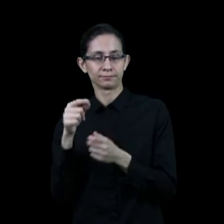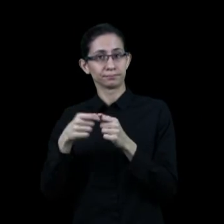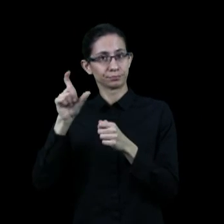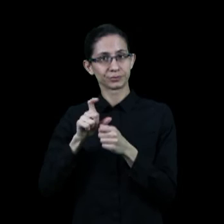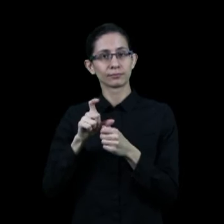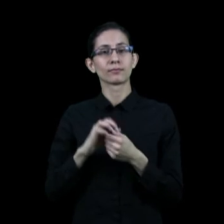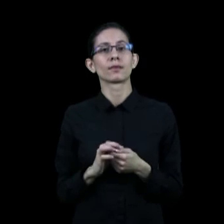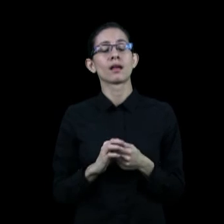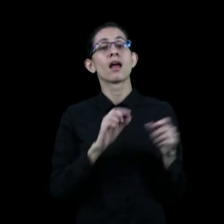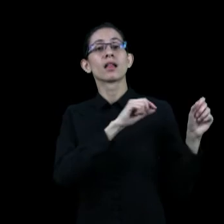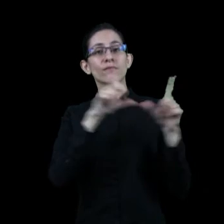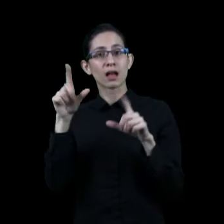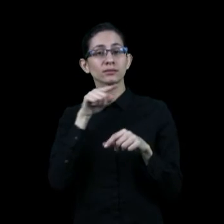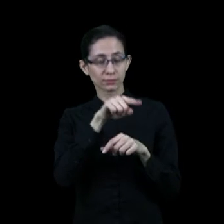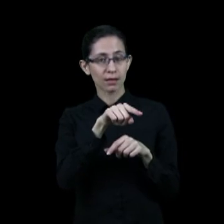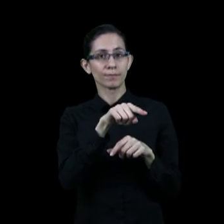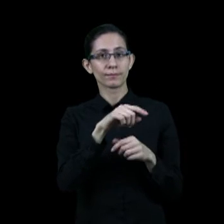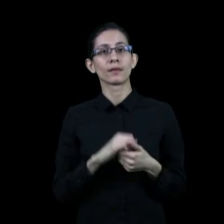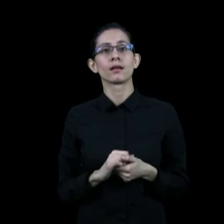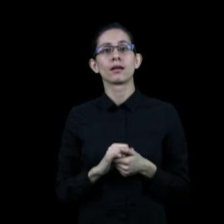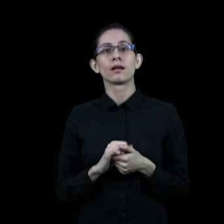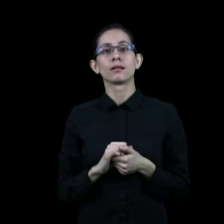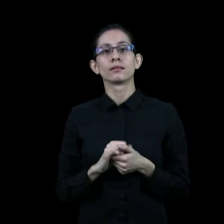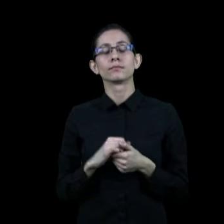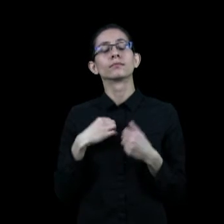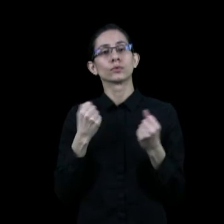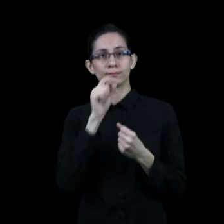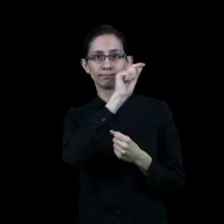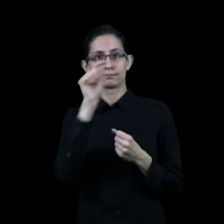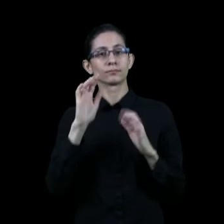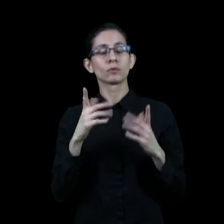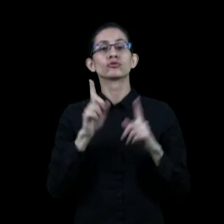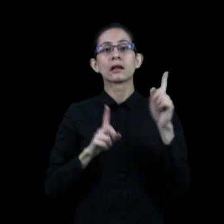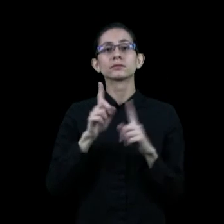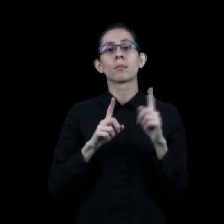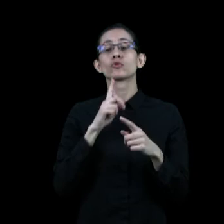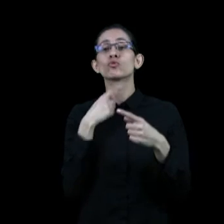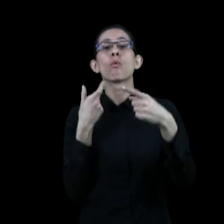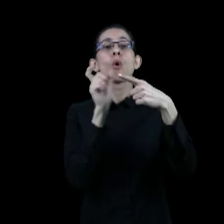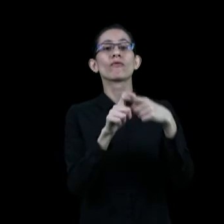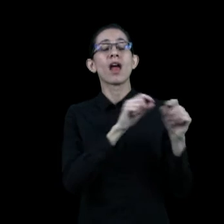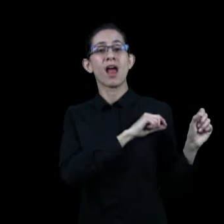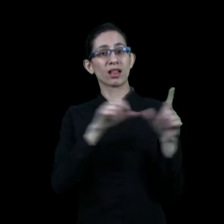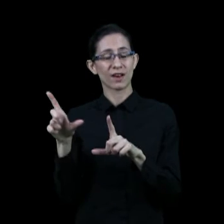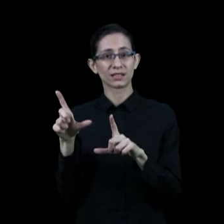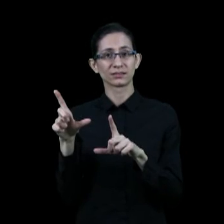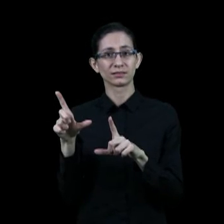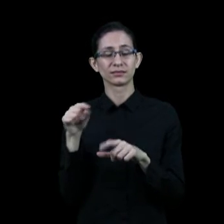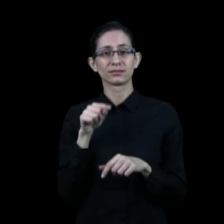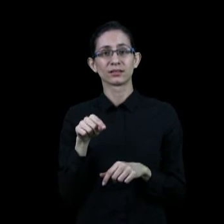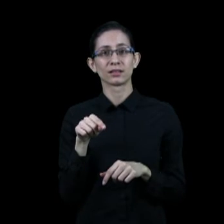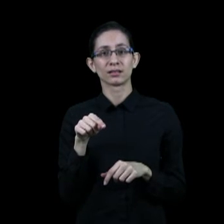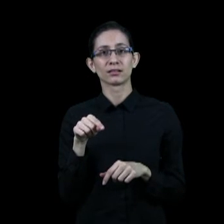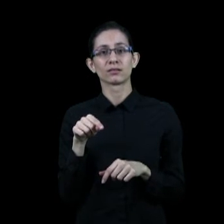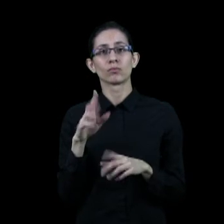Zatem mówią o inflacji cen. Podkreślam to, bo czasami, zwłaszcza tuż po